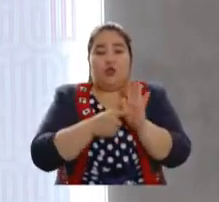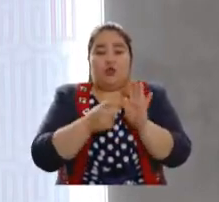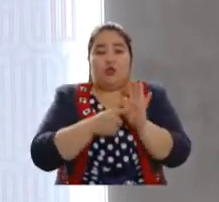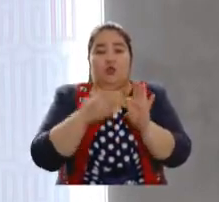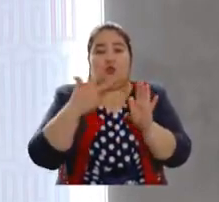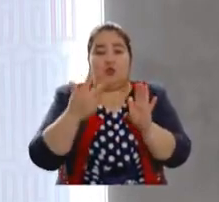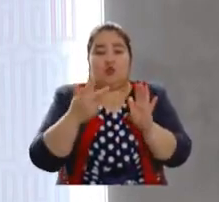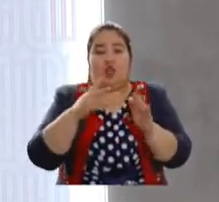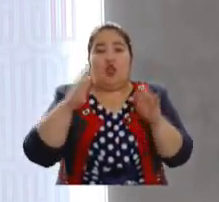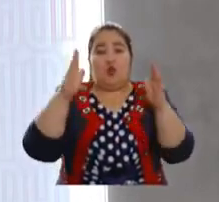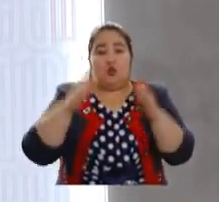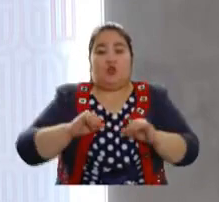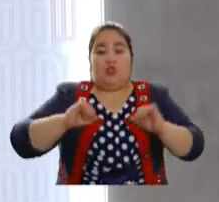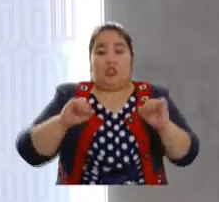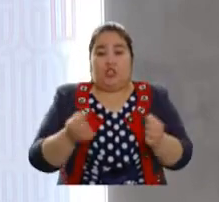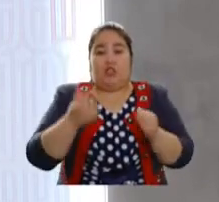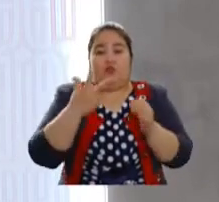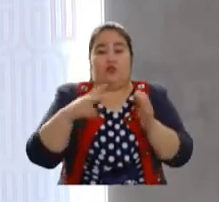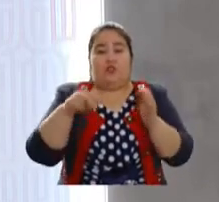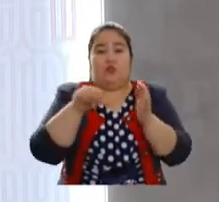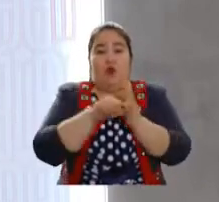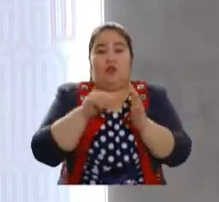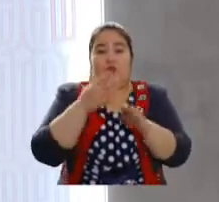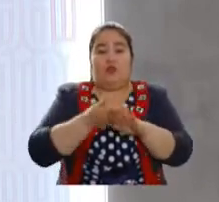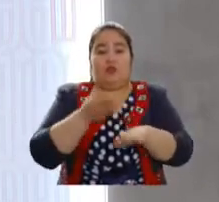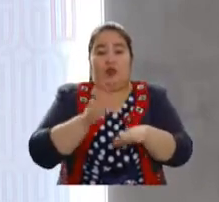1733 ta muzlatkichli va 326 ming tonnalik